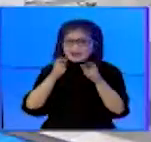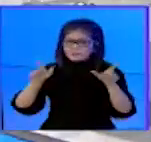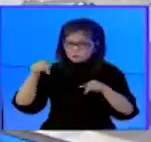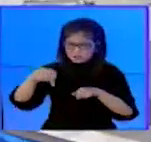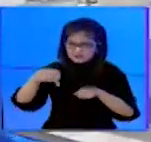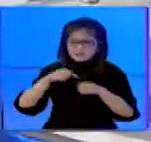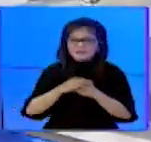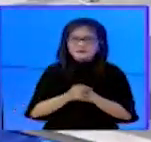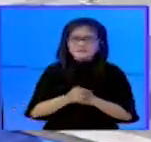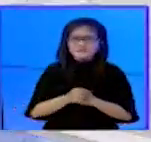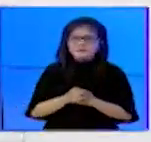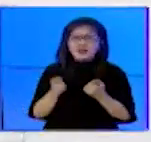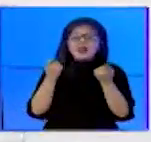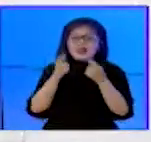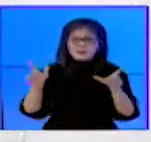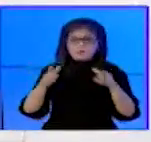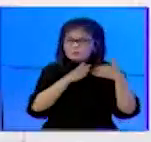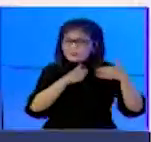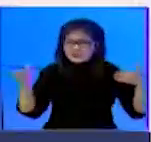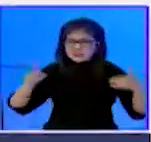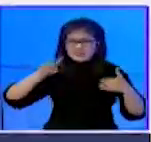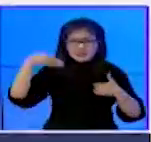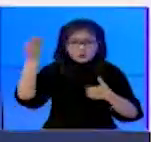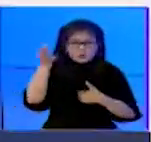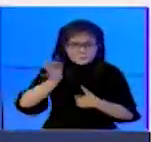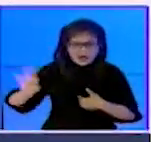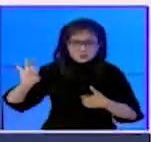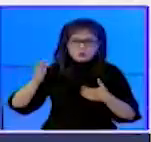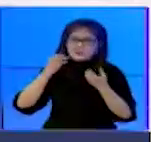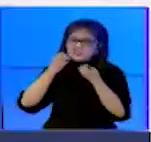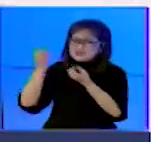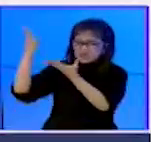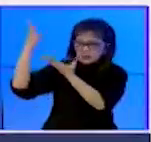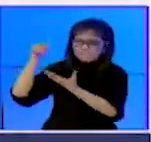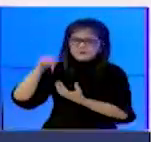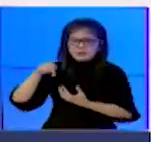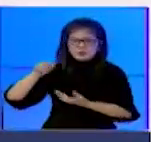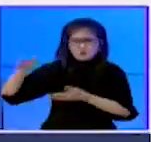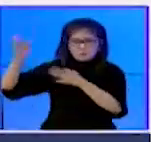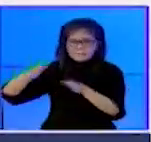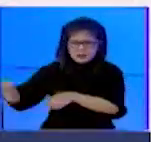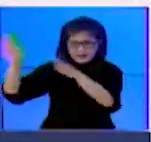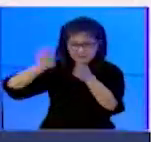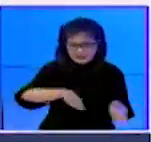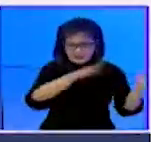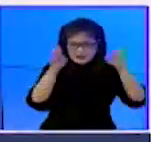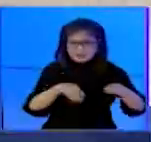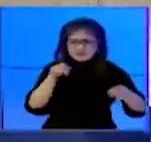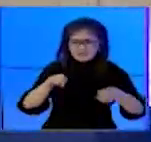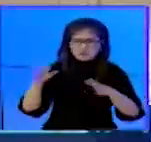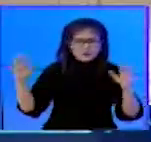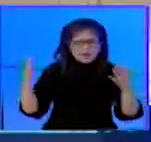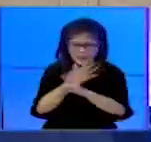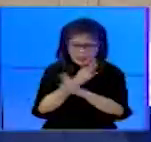Ya, Lady, libur panjang Tahun Baru Islam kawasan wisata Pantai Ancol tidak seramai dengan libur panjang pada biasanya. Meski begitu, pengunjung